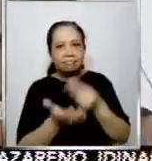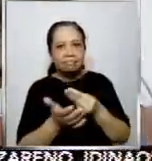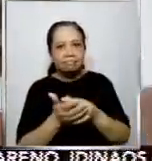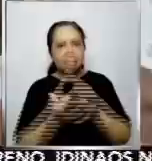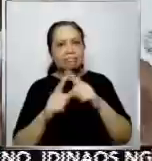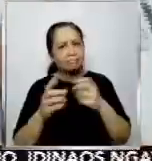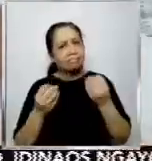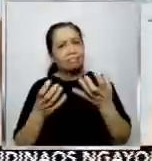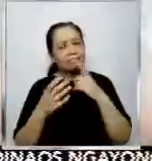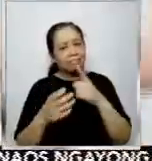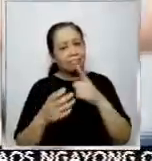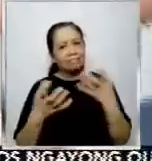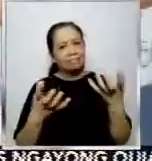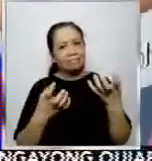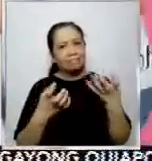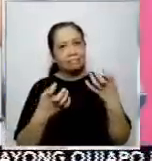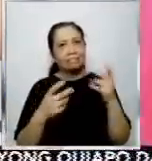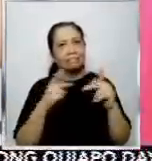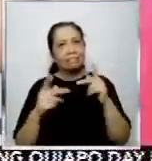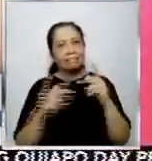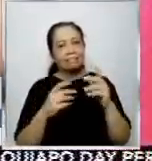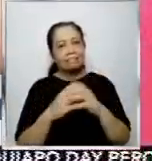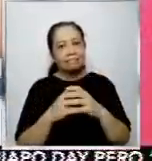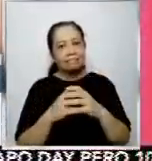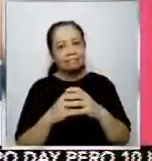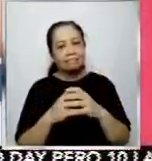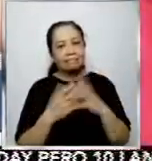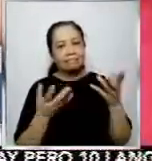po binibigay po sa inyo.